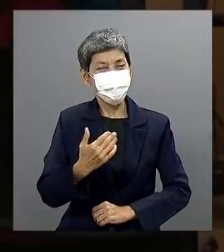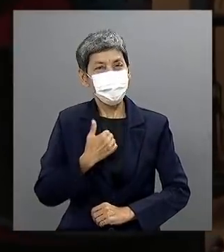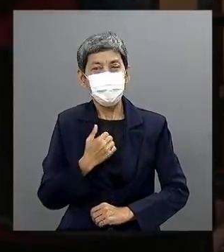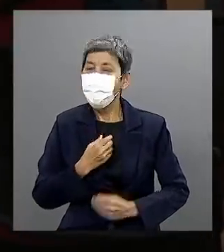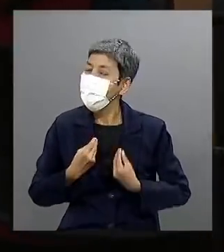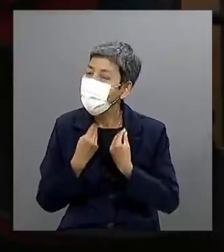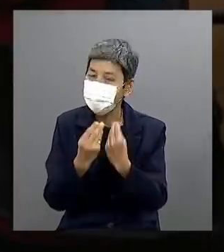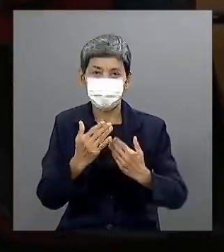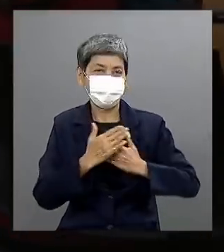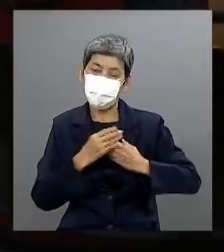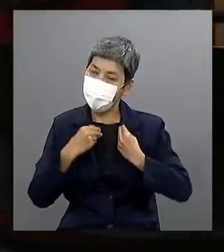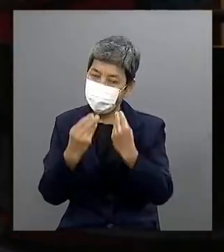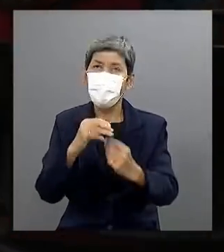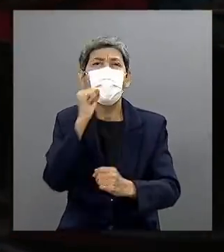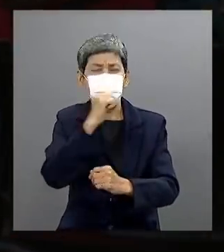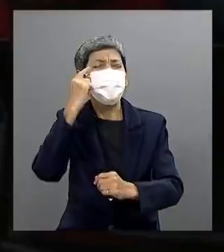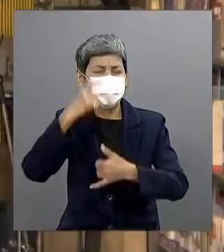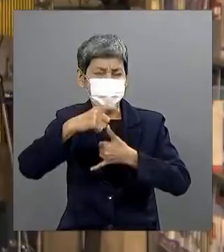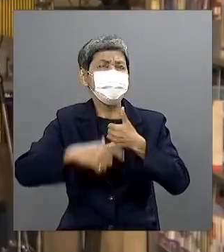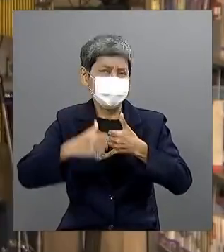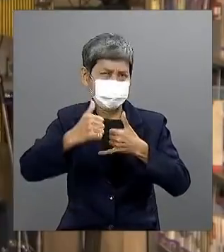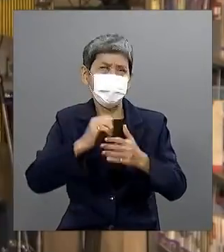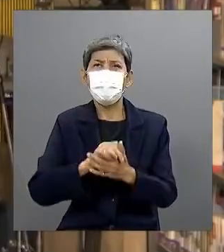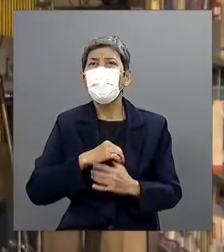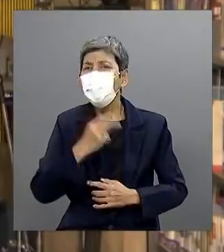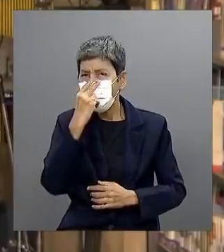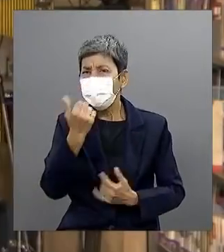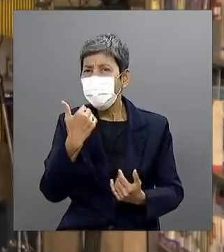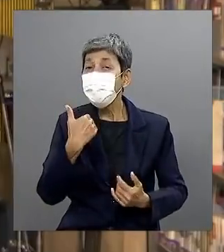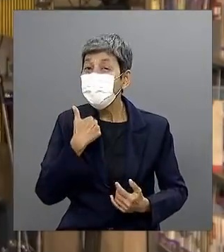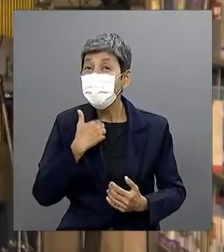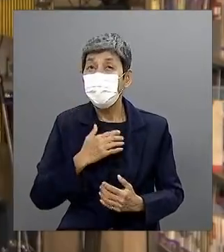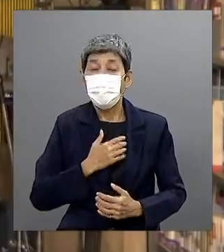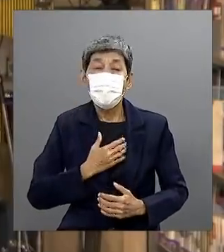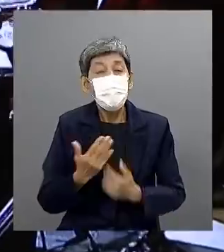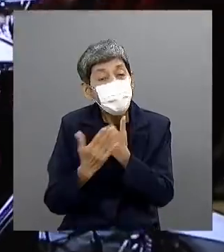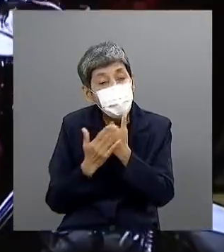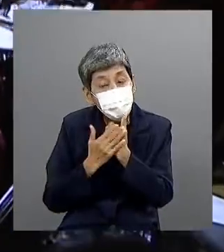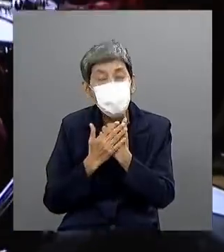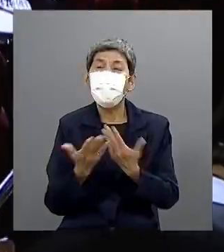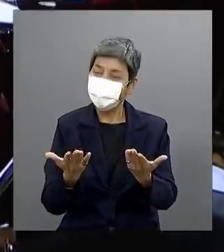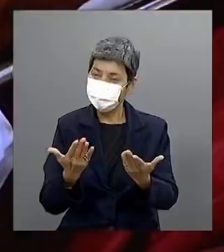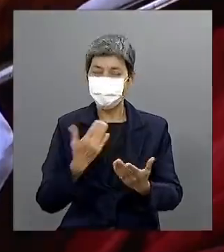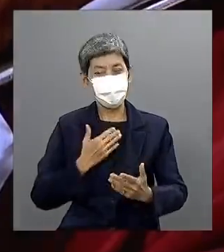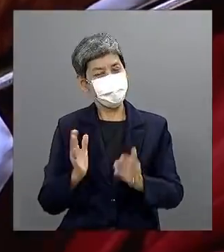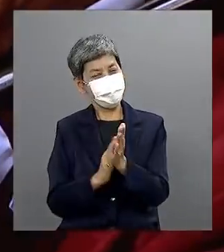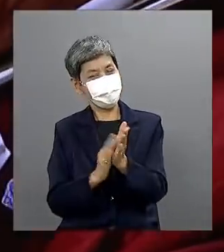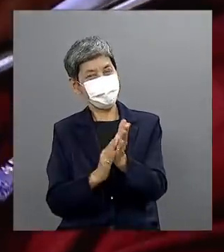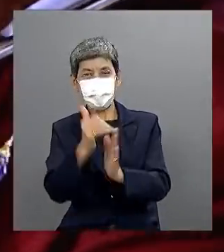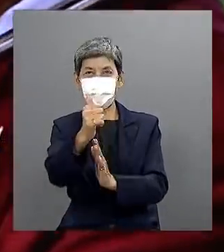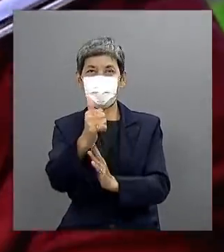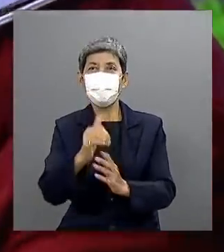านักร้องก็ได้พลังใจจากคนดูกลับมาเหมือนกันก็คือความเอ็นดูความเมตตาความชื่นชม ในฐานะนักดนต